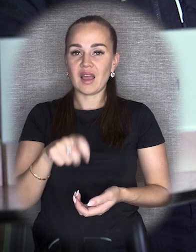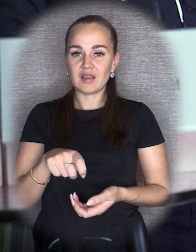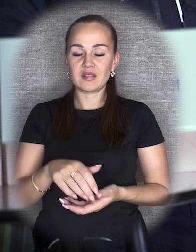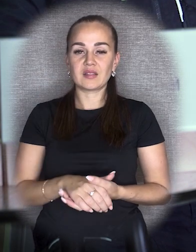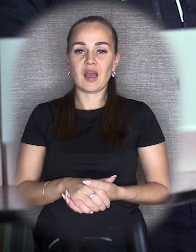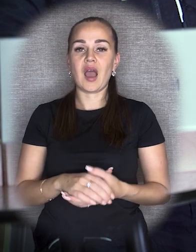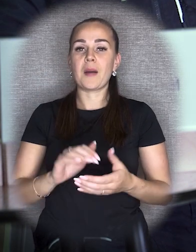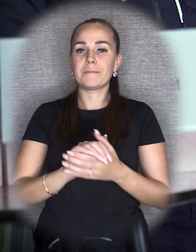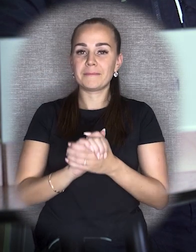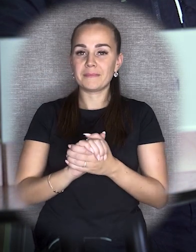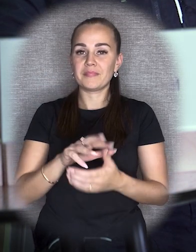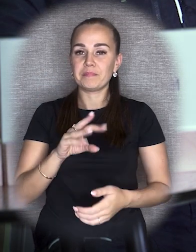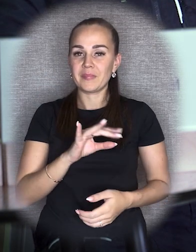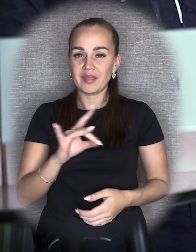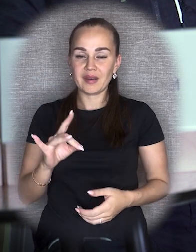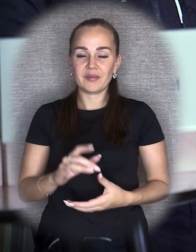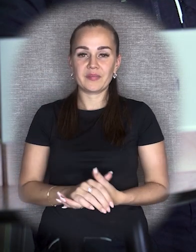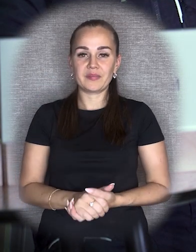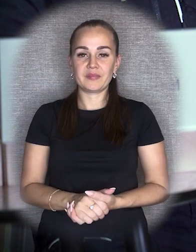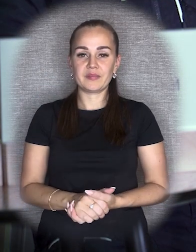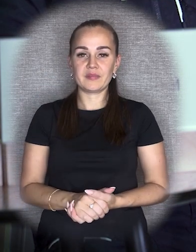война, мир,